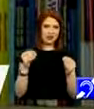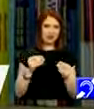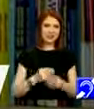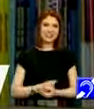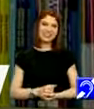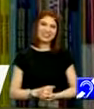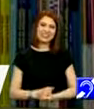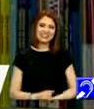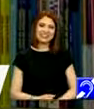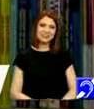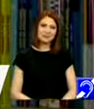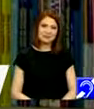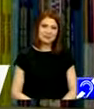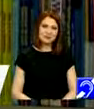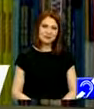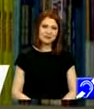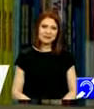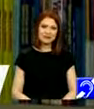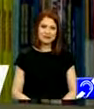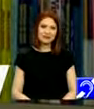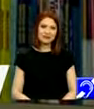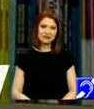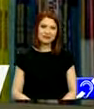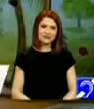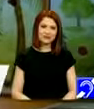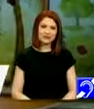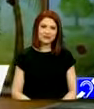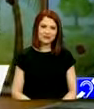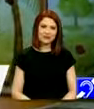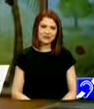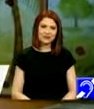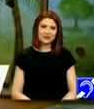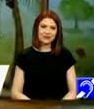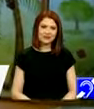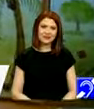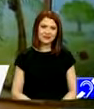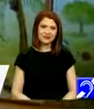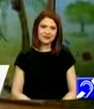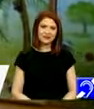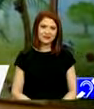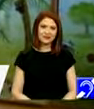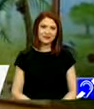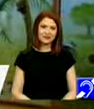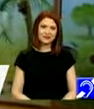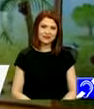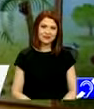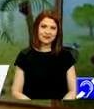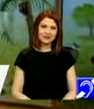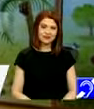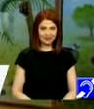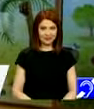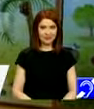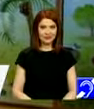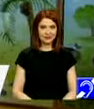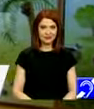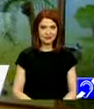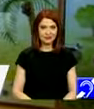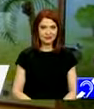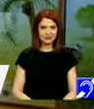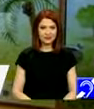little intelligent Romanian language. Just have Romanian friends and